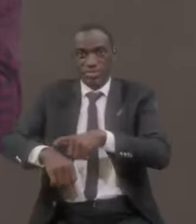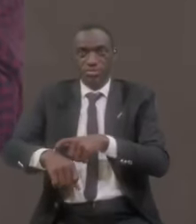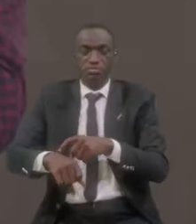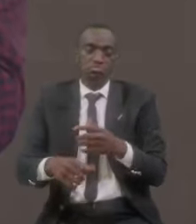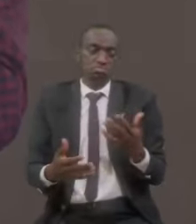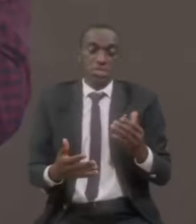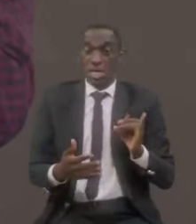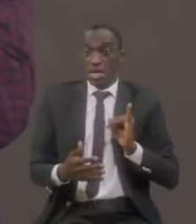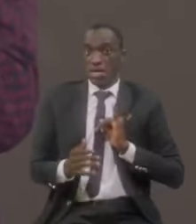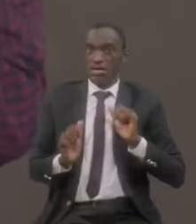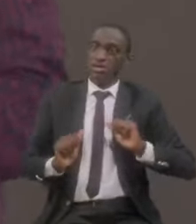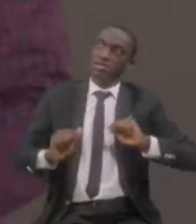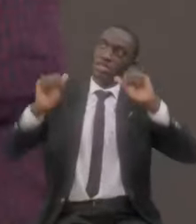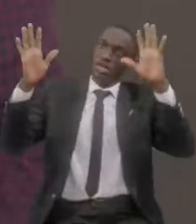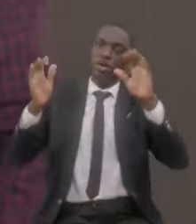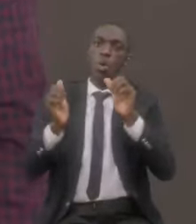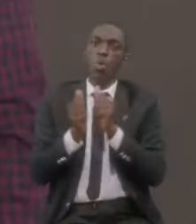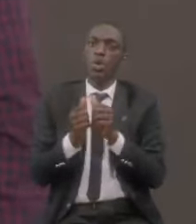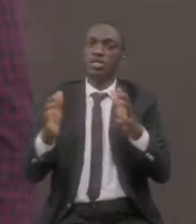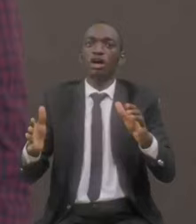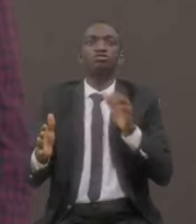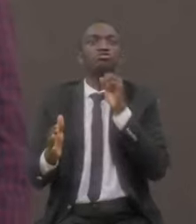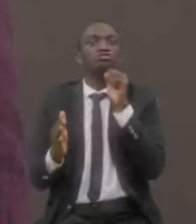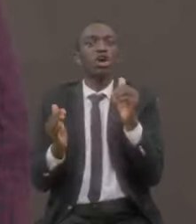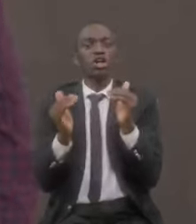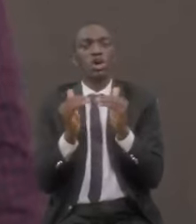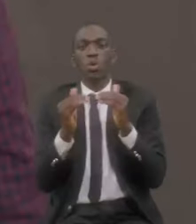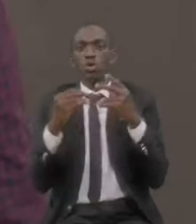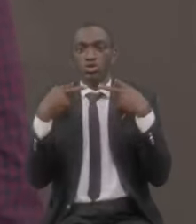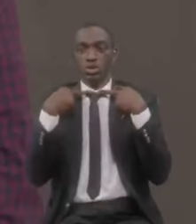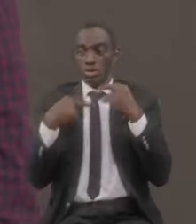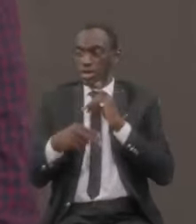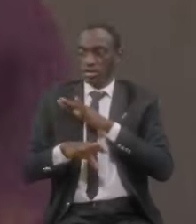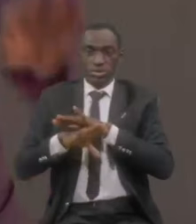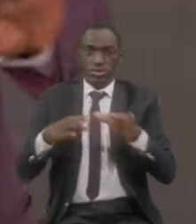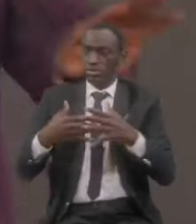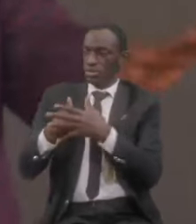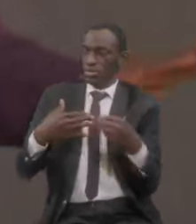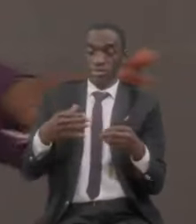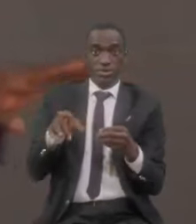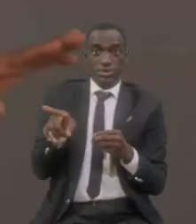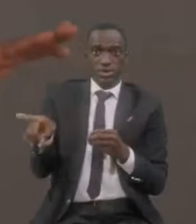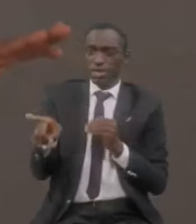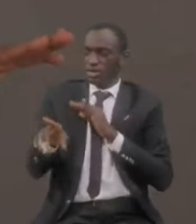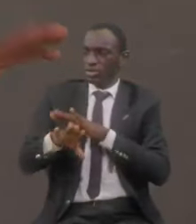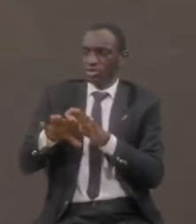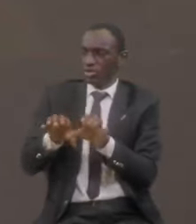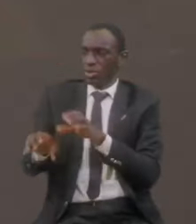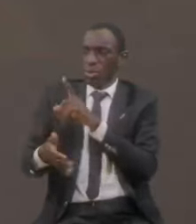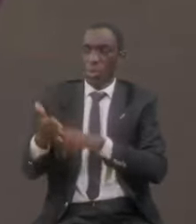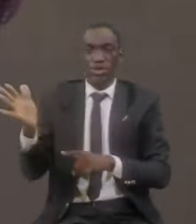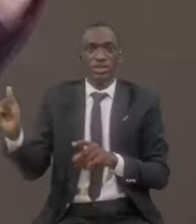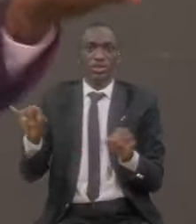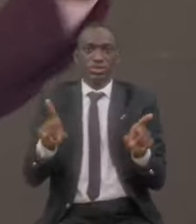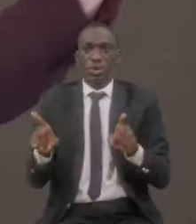sans être sous un joug étranger. Je ne fais pas ce qu'ils font, je ne bois pas ce qu'ils boivent, je ne fume pas ce qu'ils